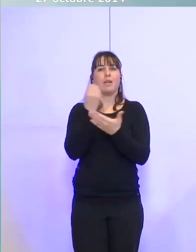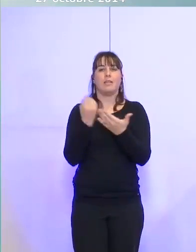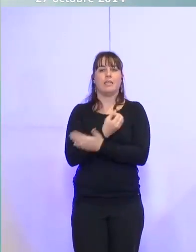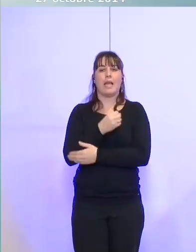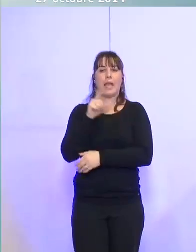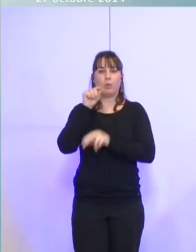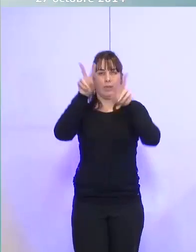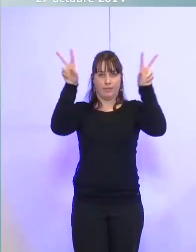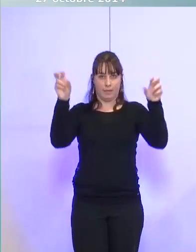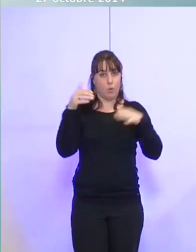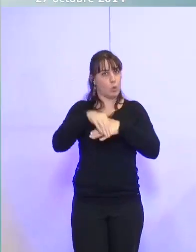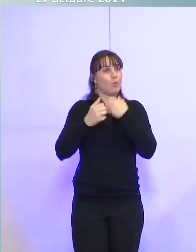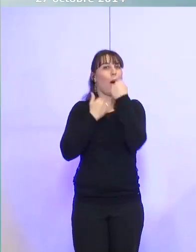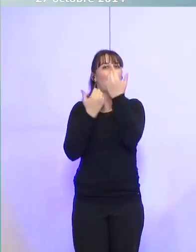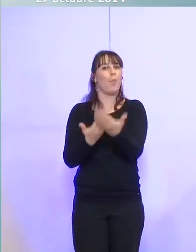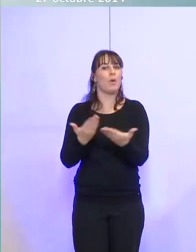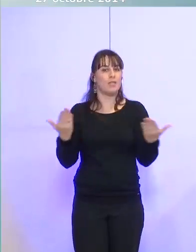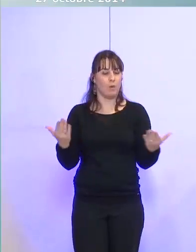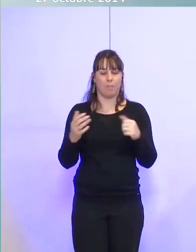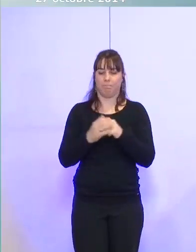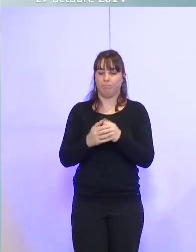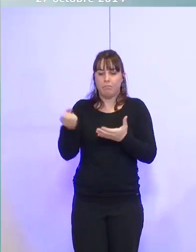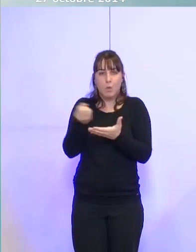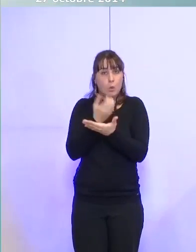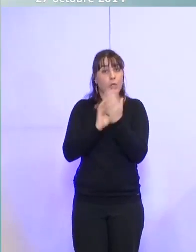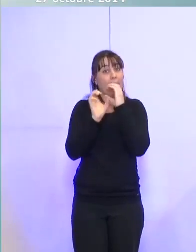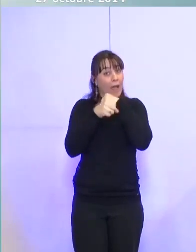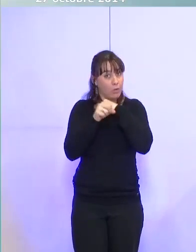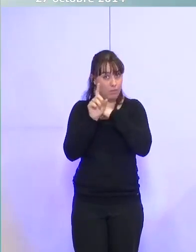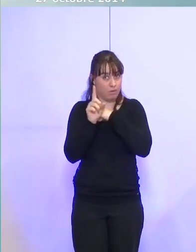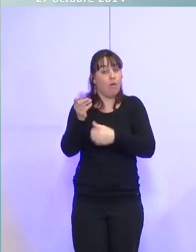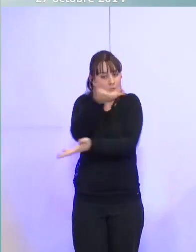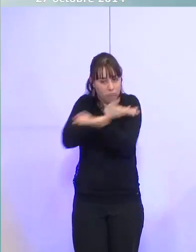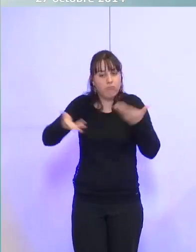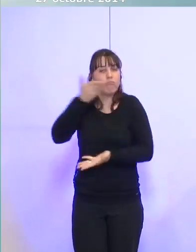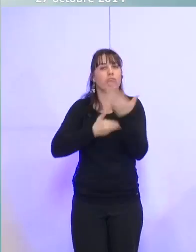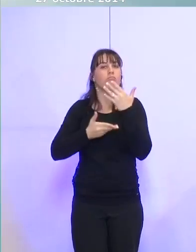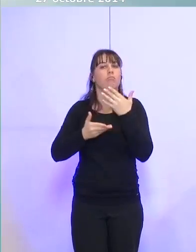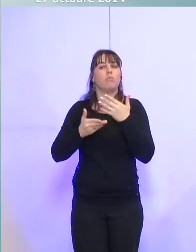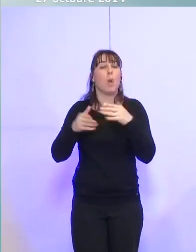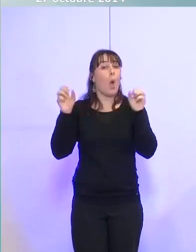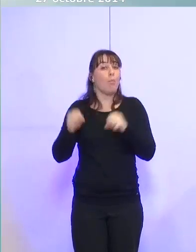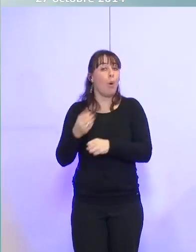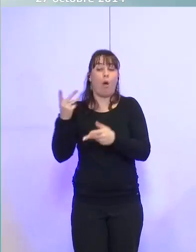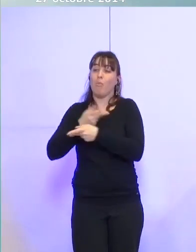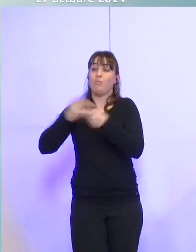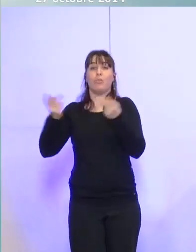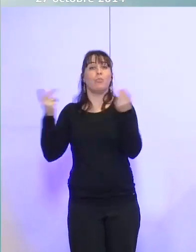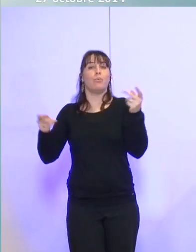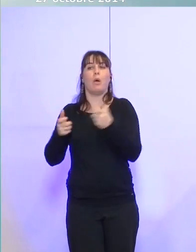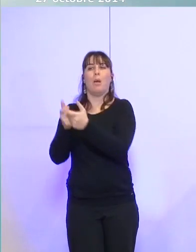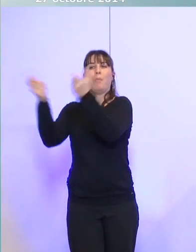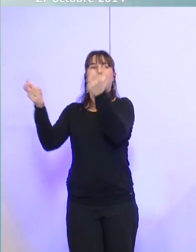soir, c'est de travailler à des échanges de données anonymes, ce qui n'est pas toujours le cas notamment de certains prestataires